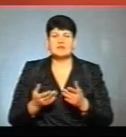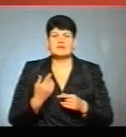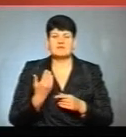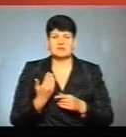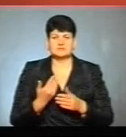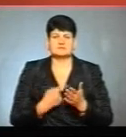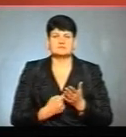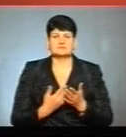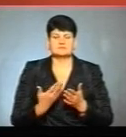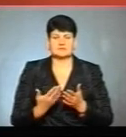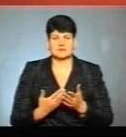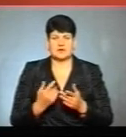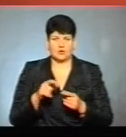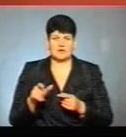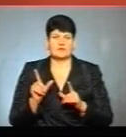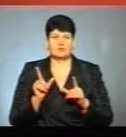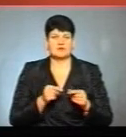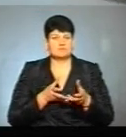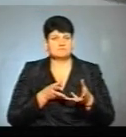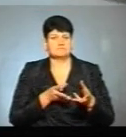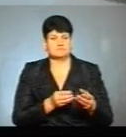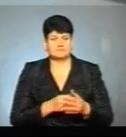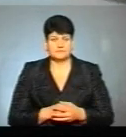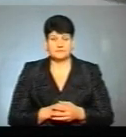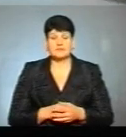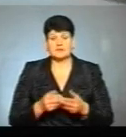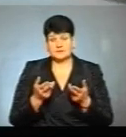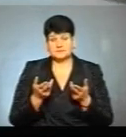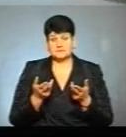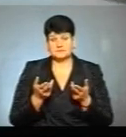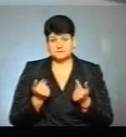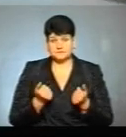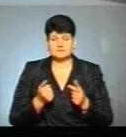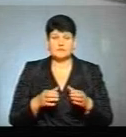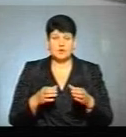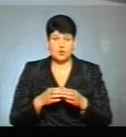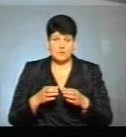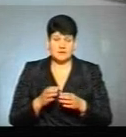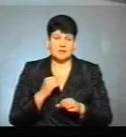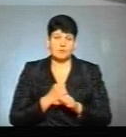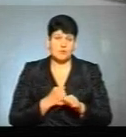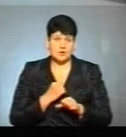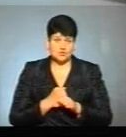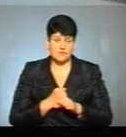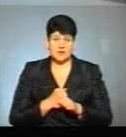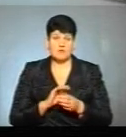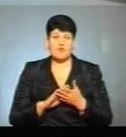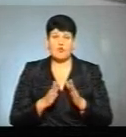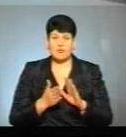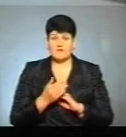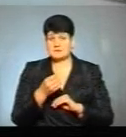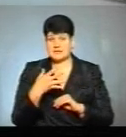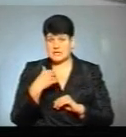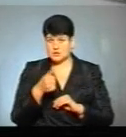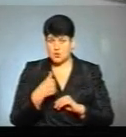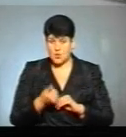основний аргумент? Так буде для людей, до яких ви поїдете переконувати? Безперечно, що громади, які попрацювали в умовах з 15-го